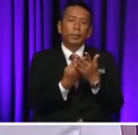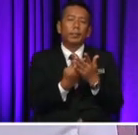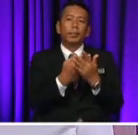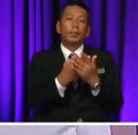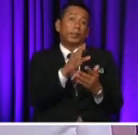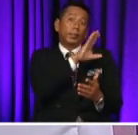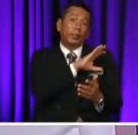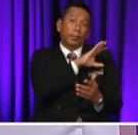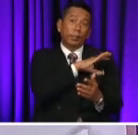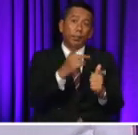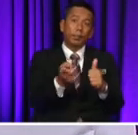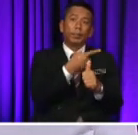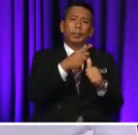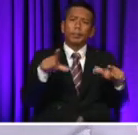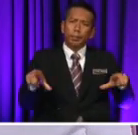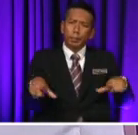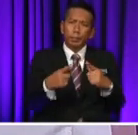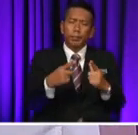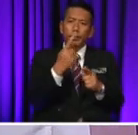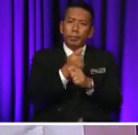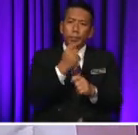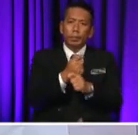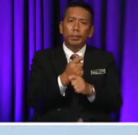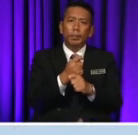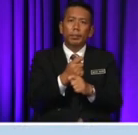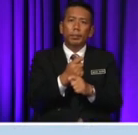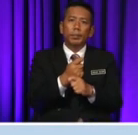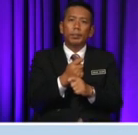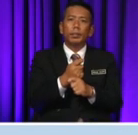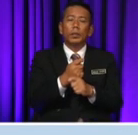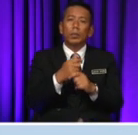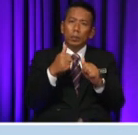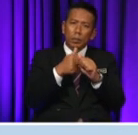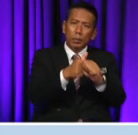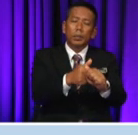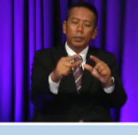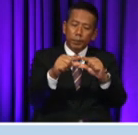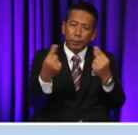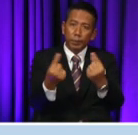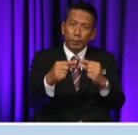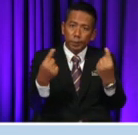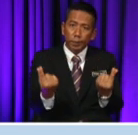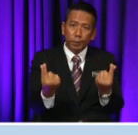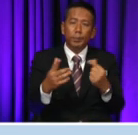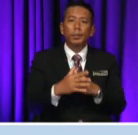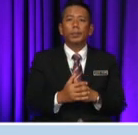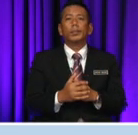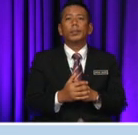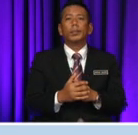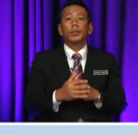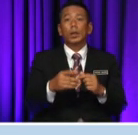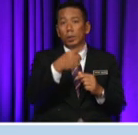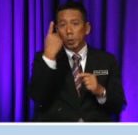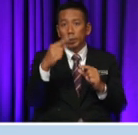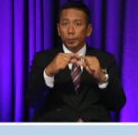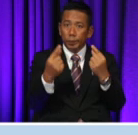adalah melaksanakan tugaskan bersumberkan Alquran dan hadis Oke karena kita tahu Alquran dan